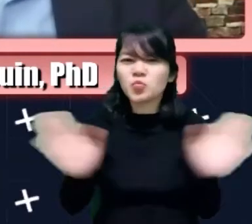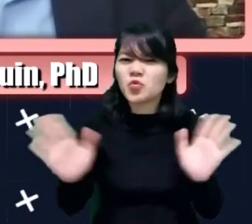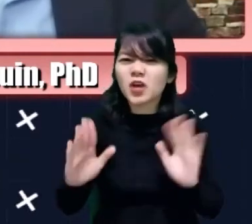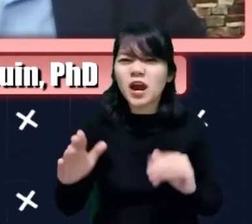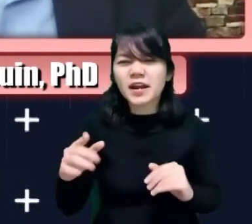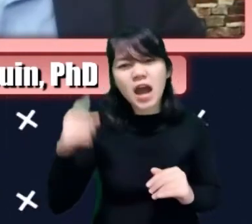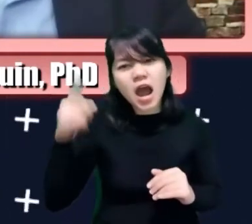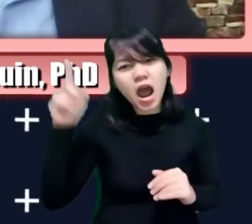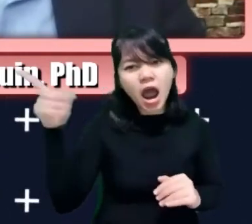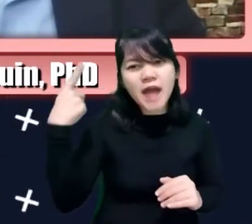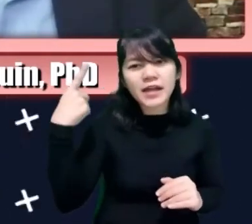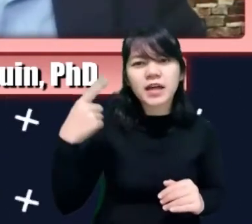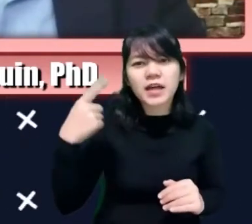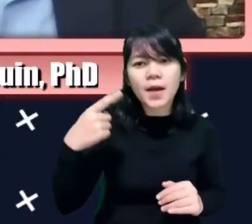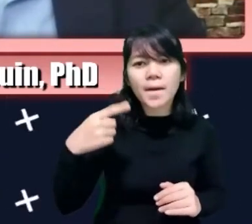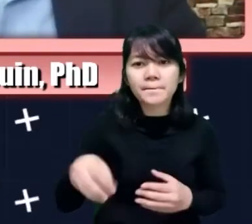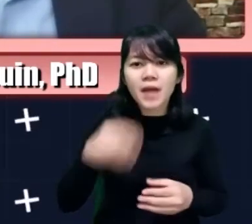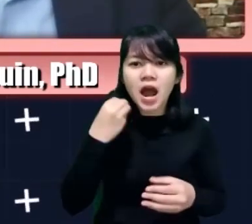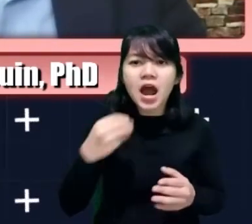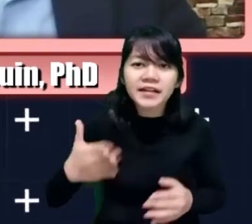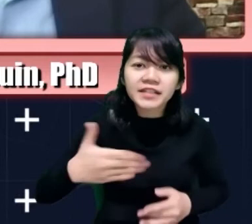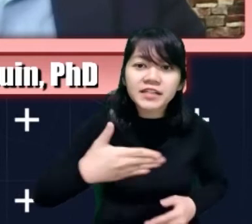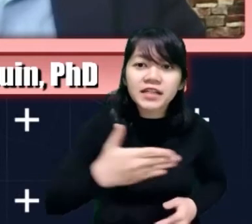tapi mereka katakan kepada